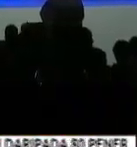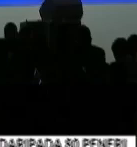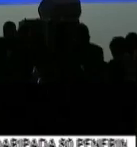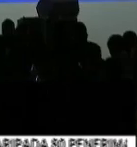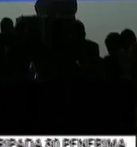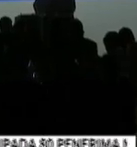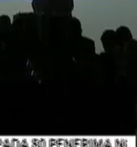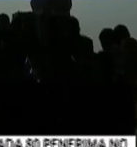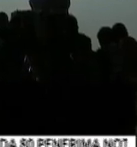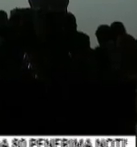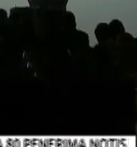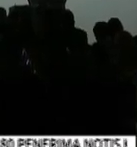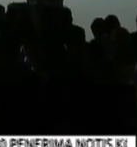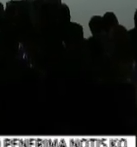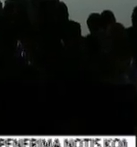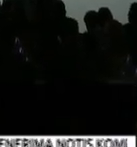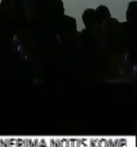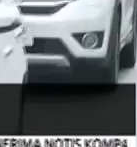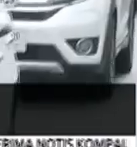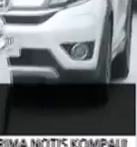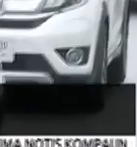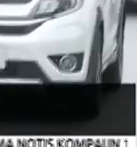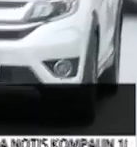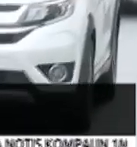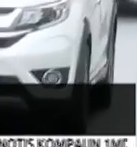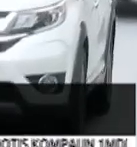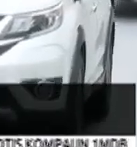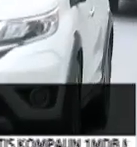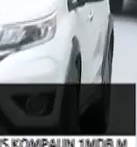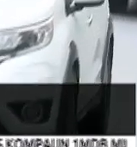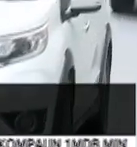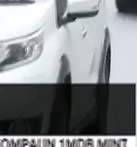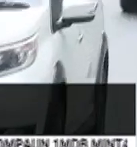ASEAN perlu bawa satu suara di pentas antarabangsa.